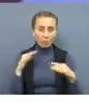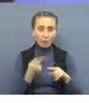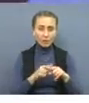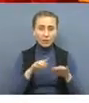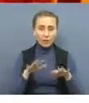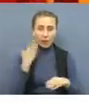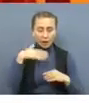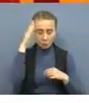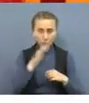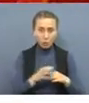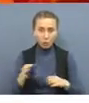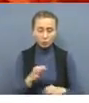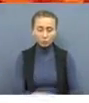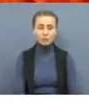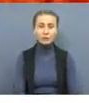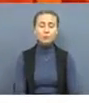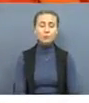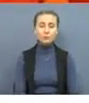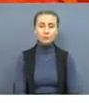области.